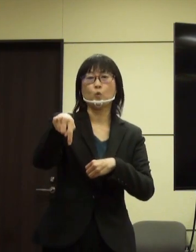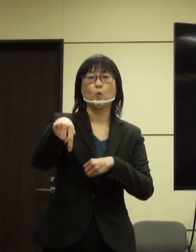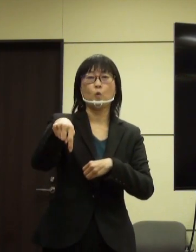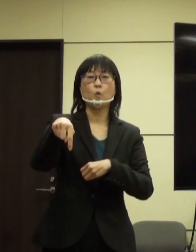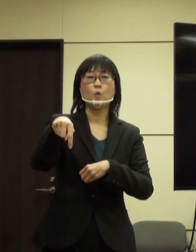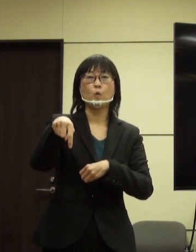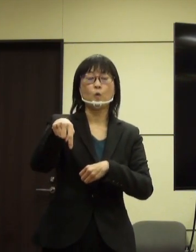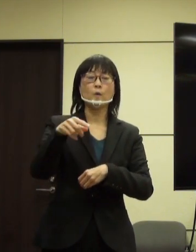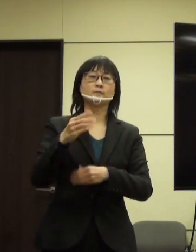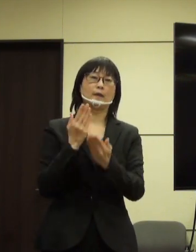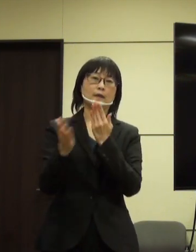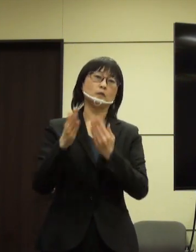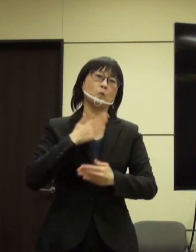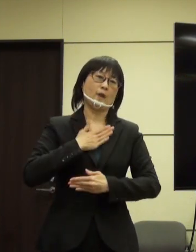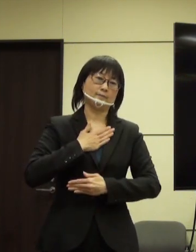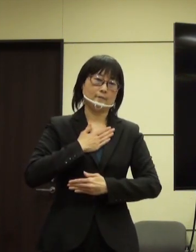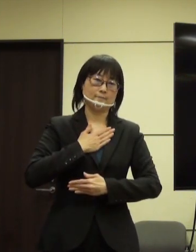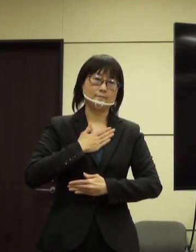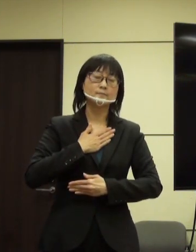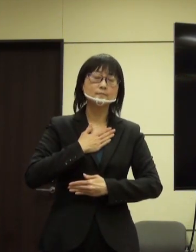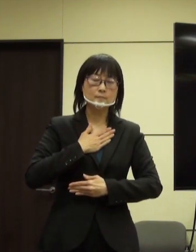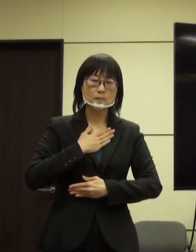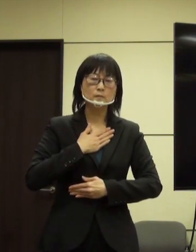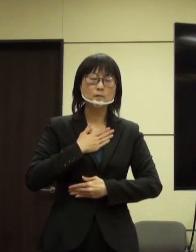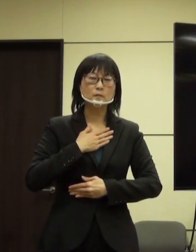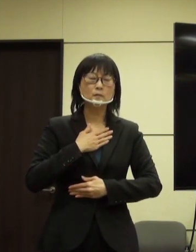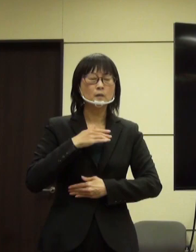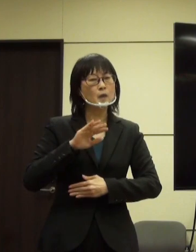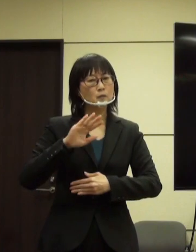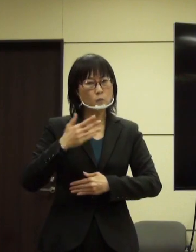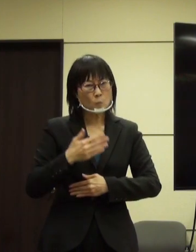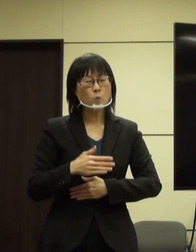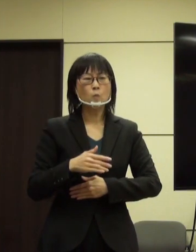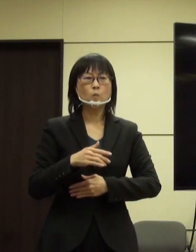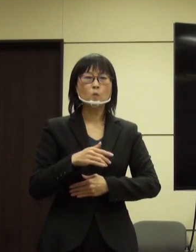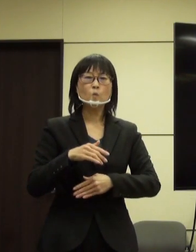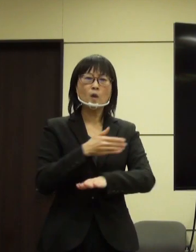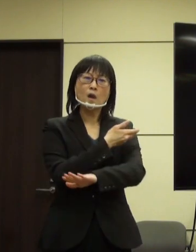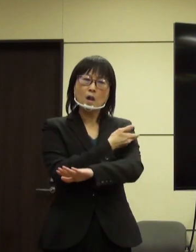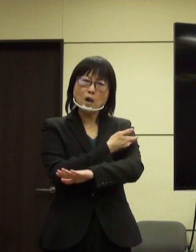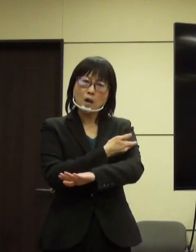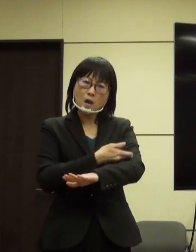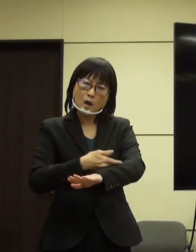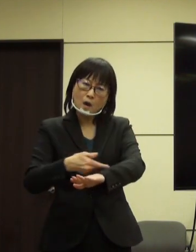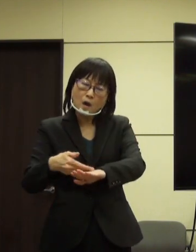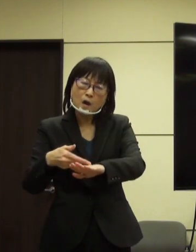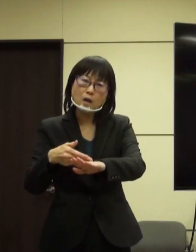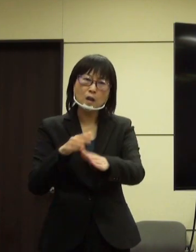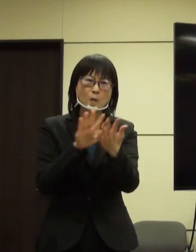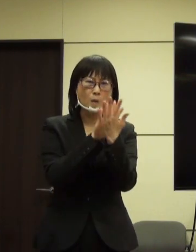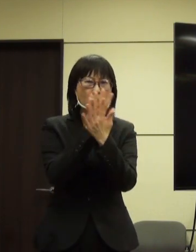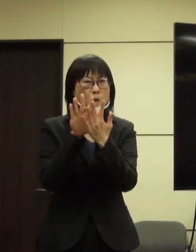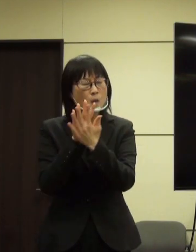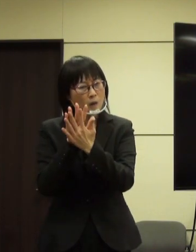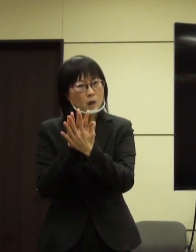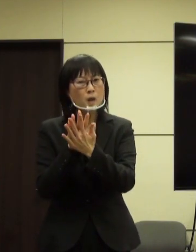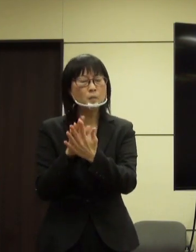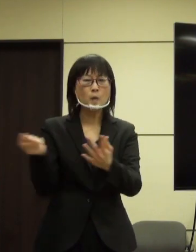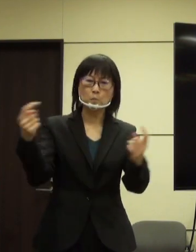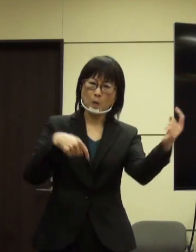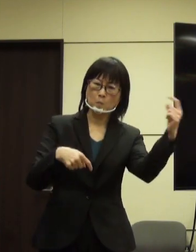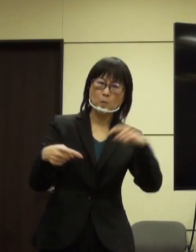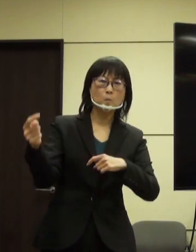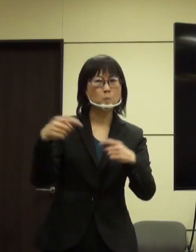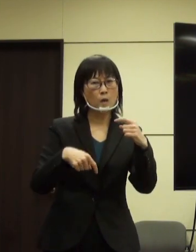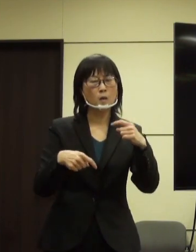もそうじゃないんですよねで我々もいろいろ見てますけど複数のルートから入ってきているケースとの結構あったりするんですよだ